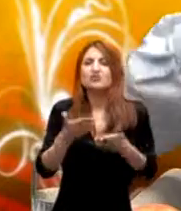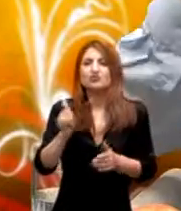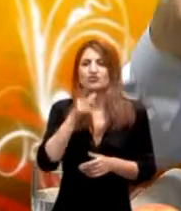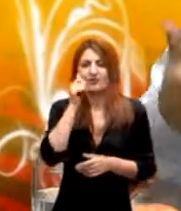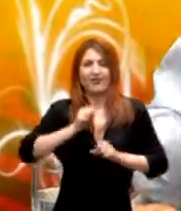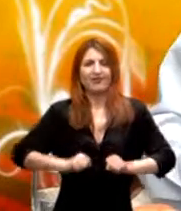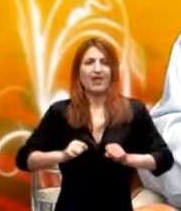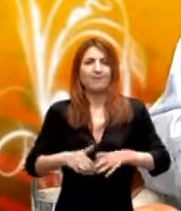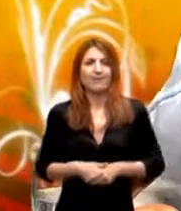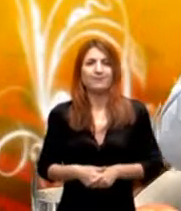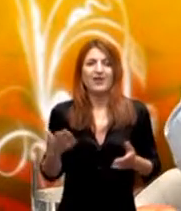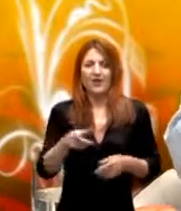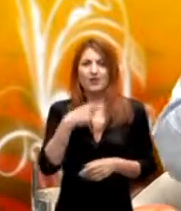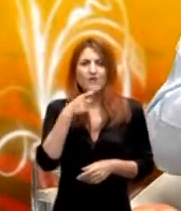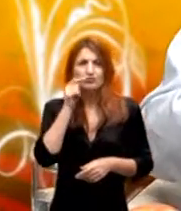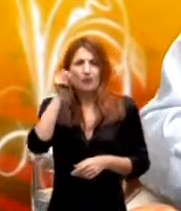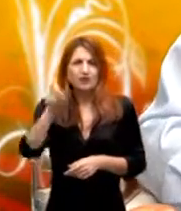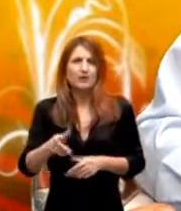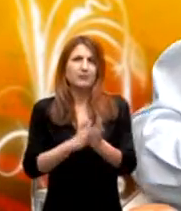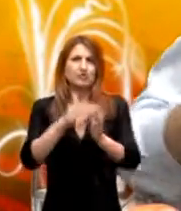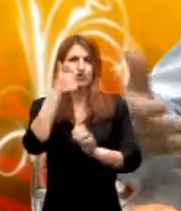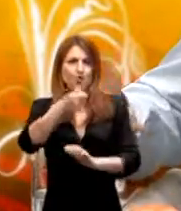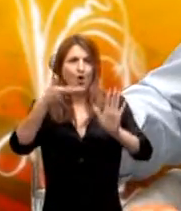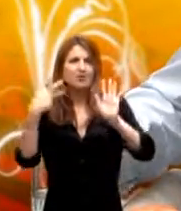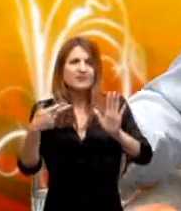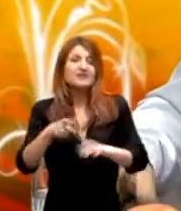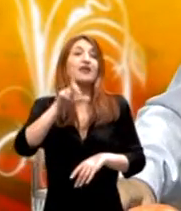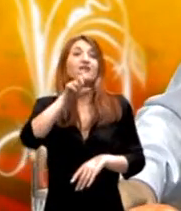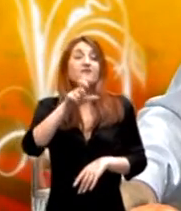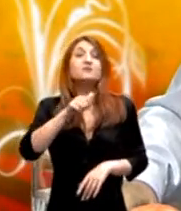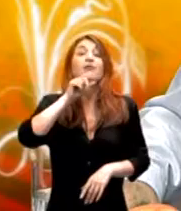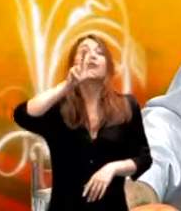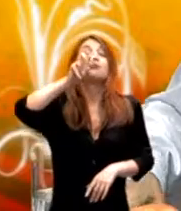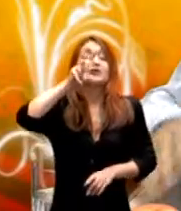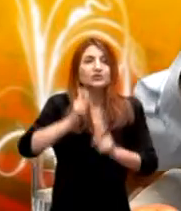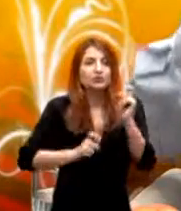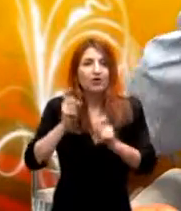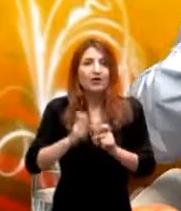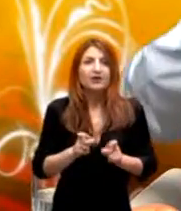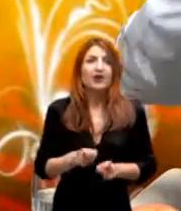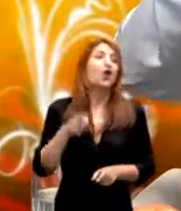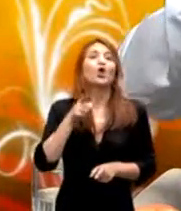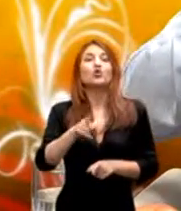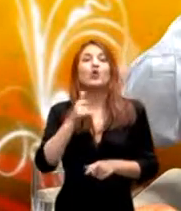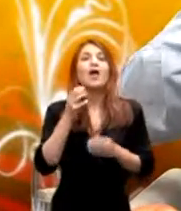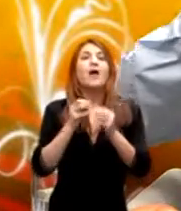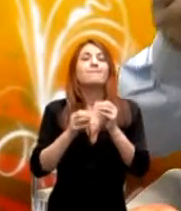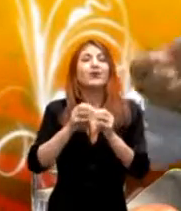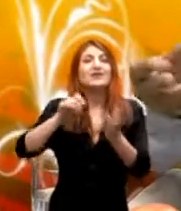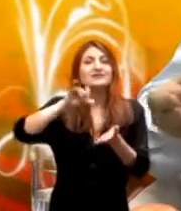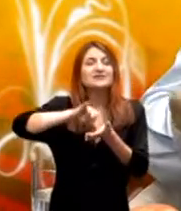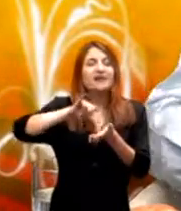kod ovih ekstrema, kad imamo ljude 180, 200, pa i 300 kila, da, i to je problem